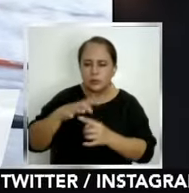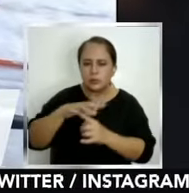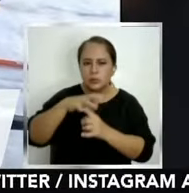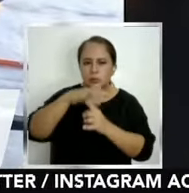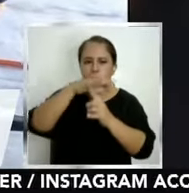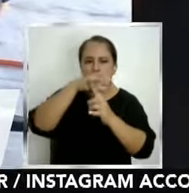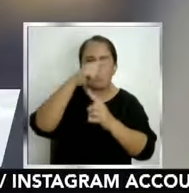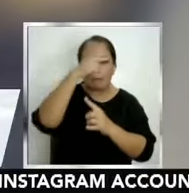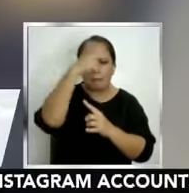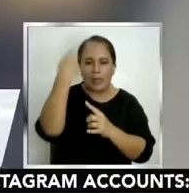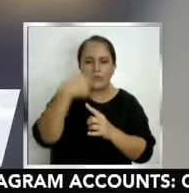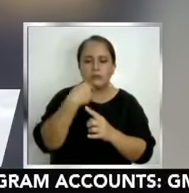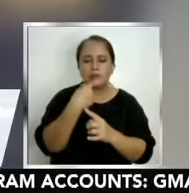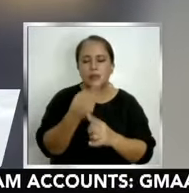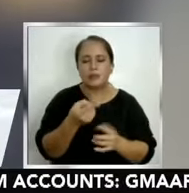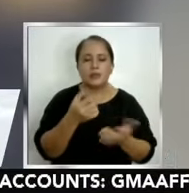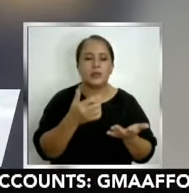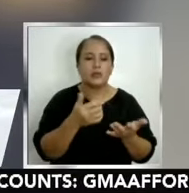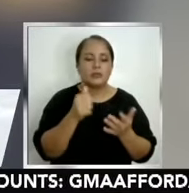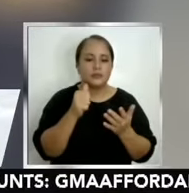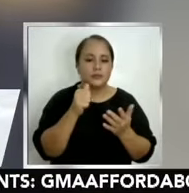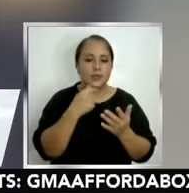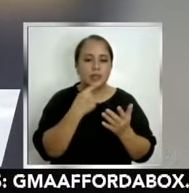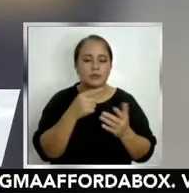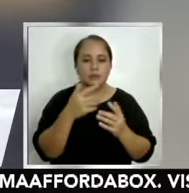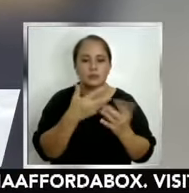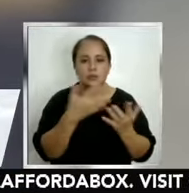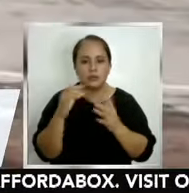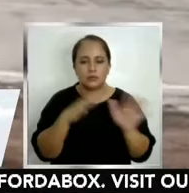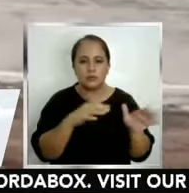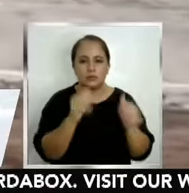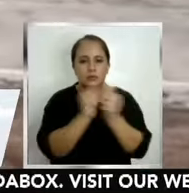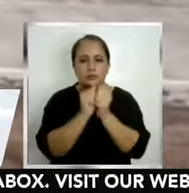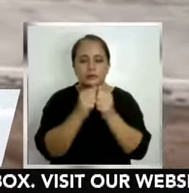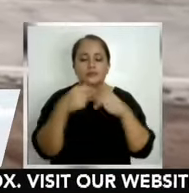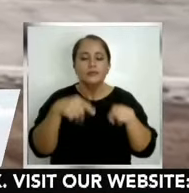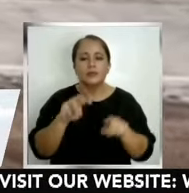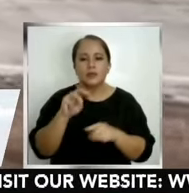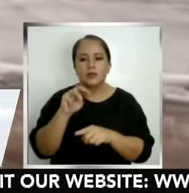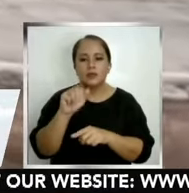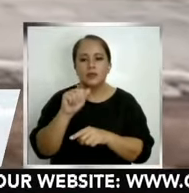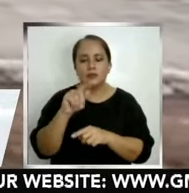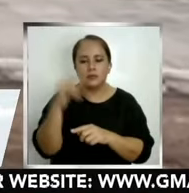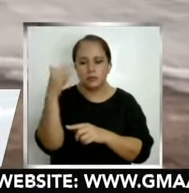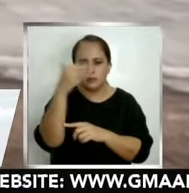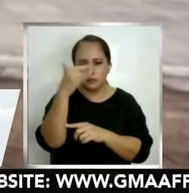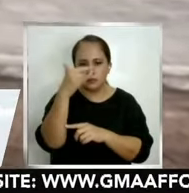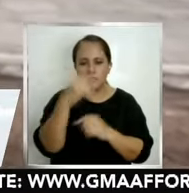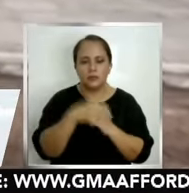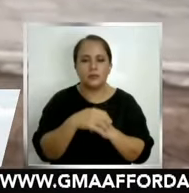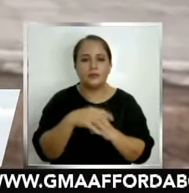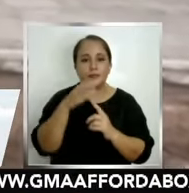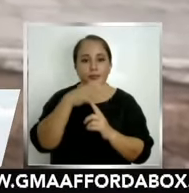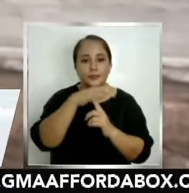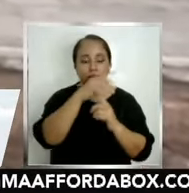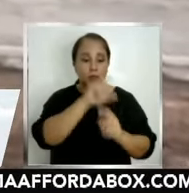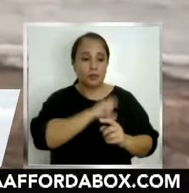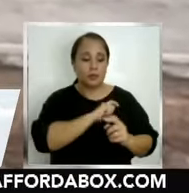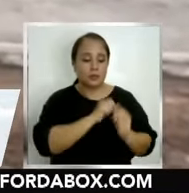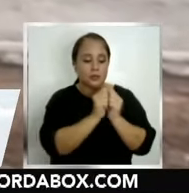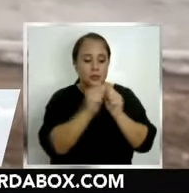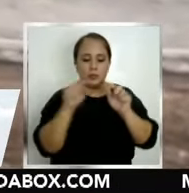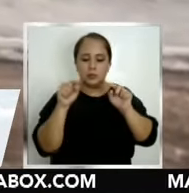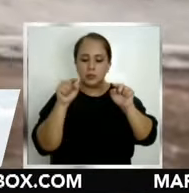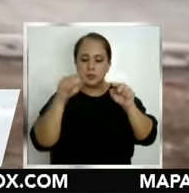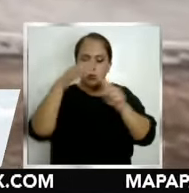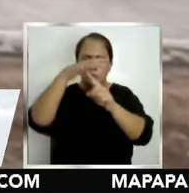kay Teves bago tuluyang lumipad ang chopper patungong Mactan Airport. Ang isa sa mga chopper ng PNP na mag-escort, armado ng mga machine